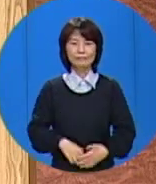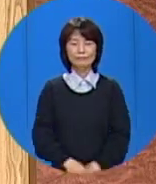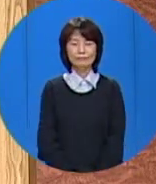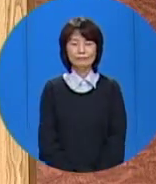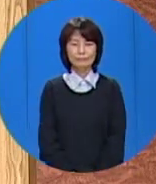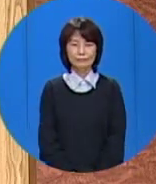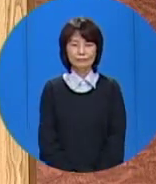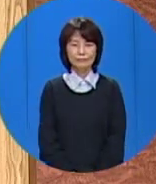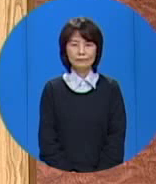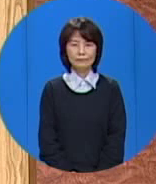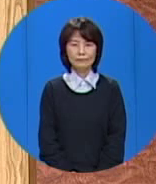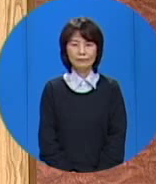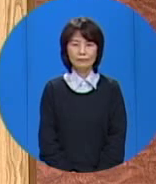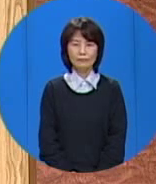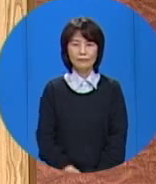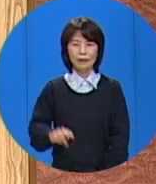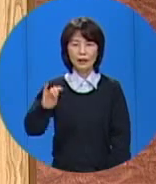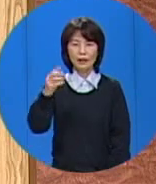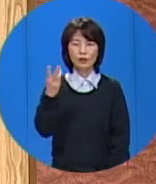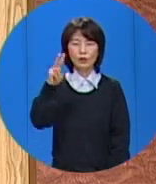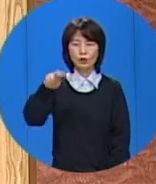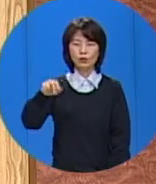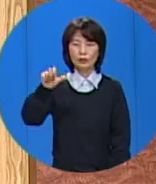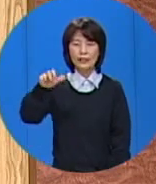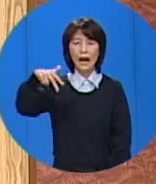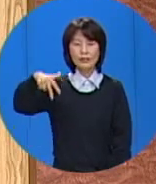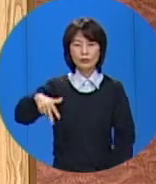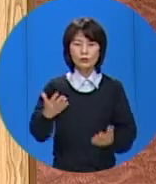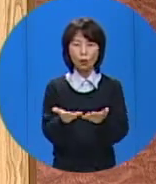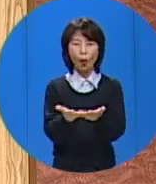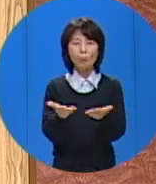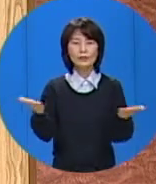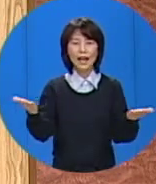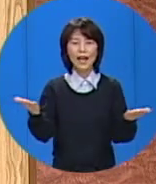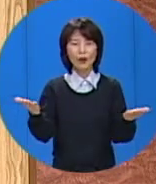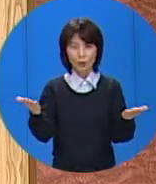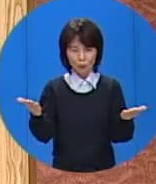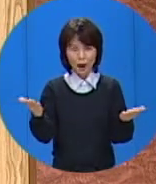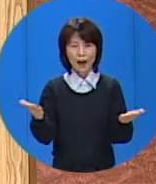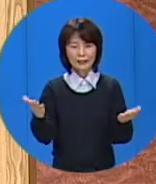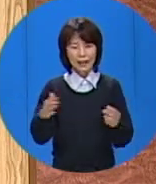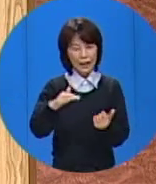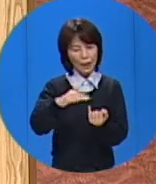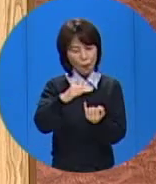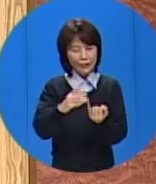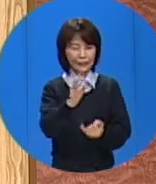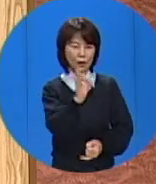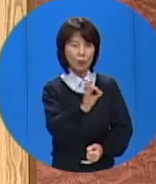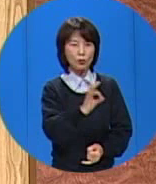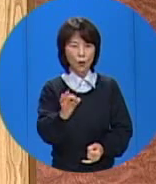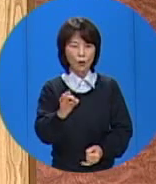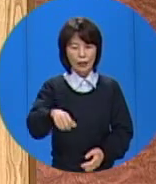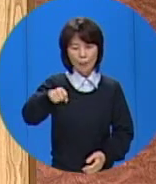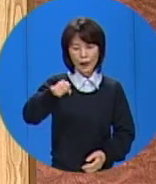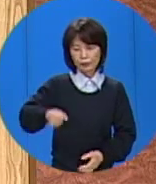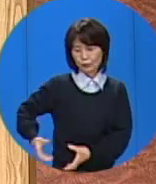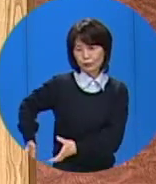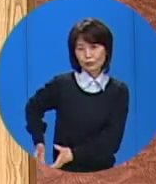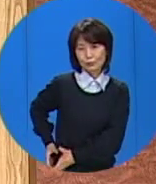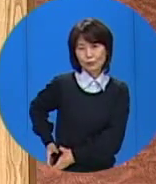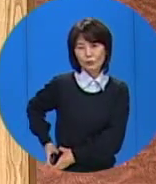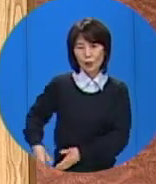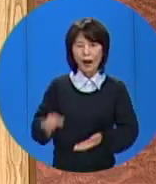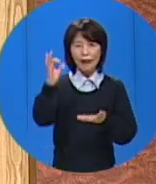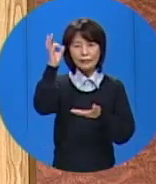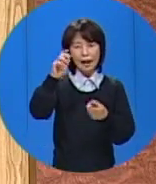。またキュリアスコレクタブルズではオリジナルのヒップバッグや奈良をモチーフにした雑貨な